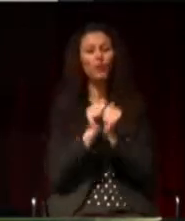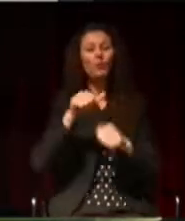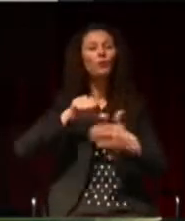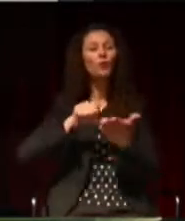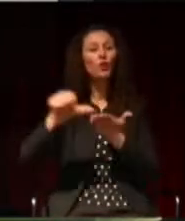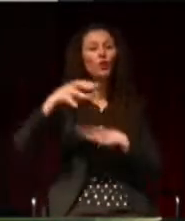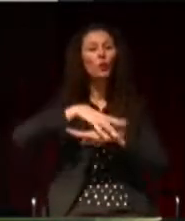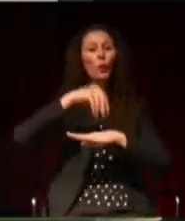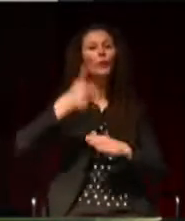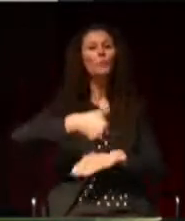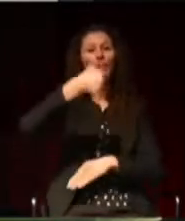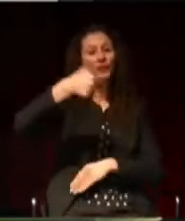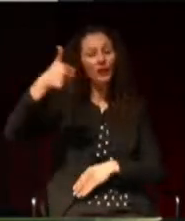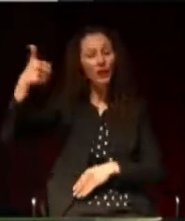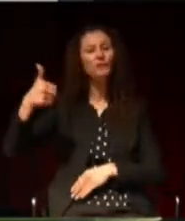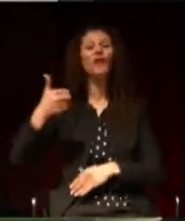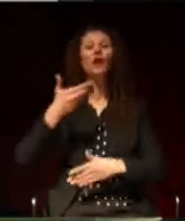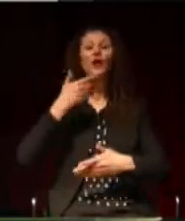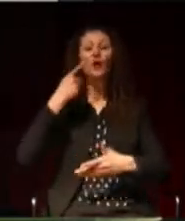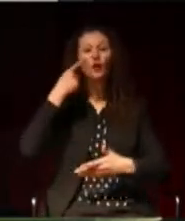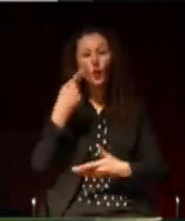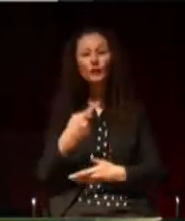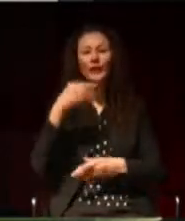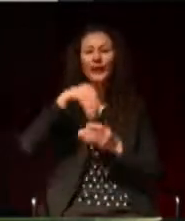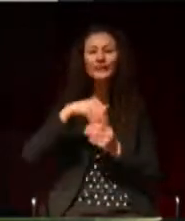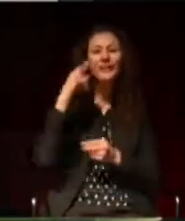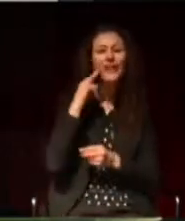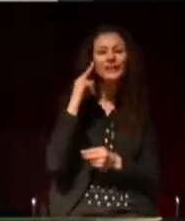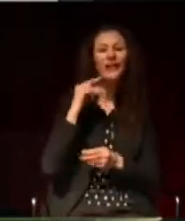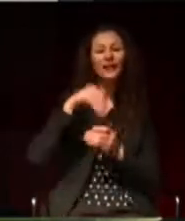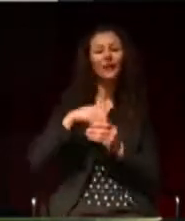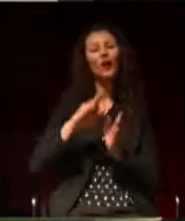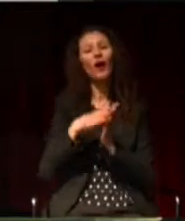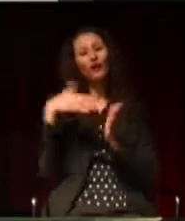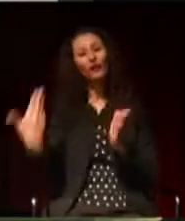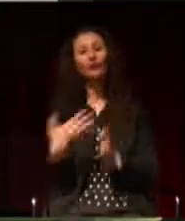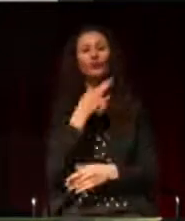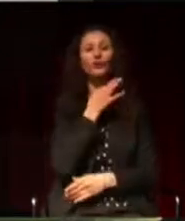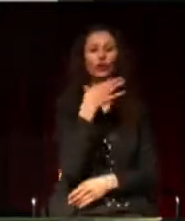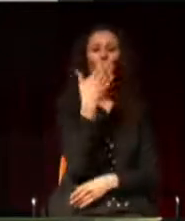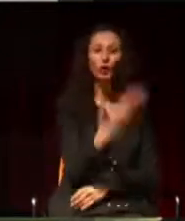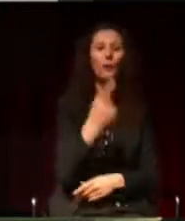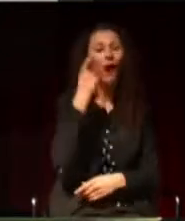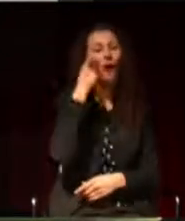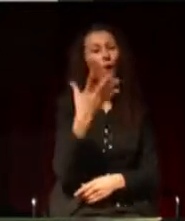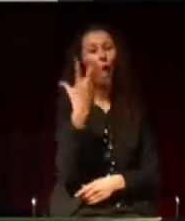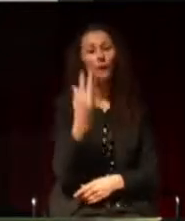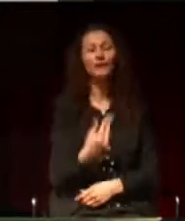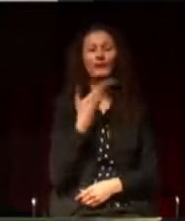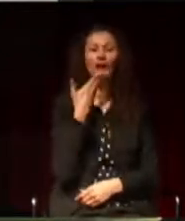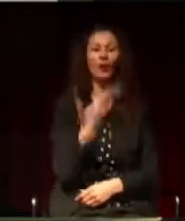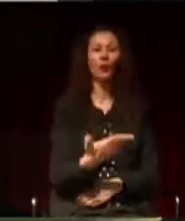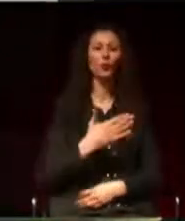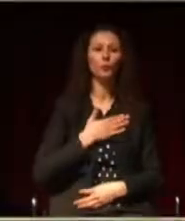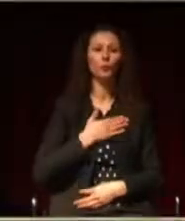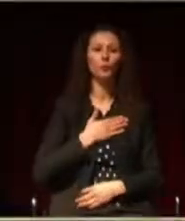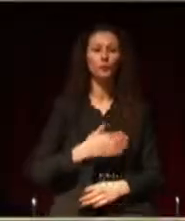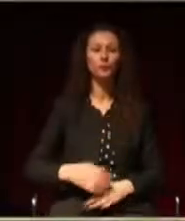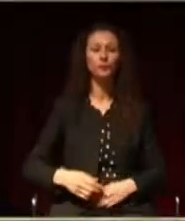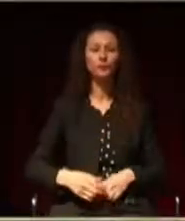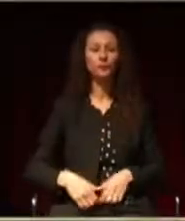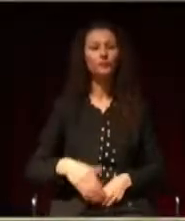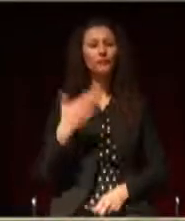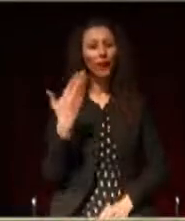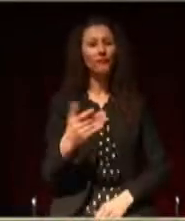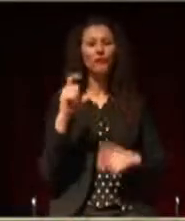komisyon başkanlarımıza gösterdikleri incelik ve nezaketten dolayı da ayrıca teşekkür ediyorum. Hayırlı olmasını diliyorum.